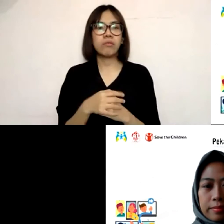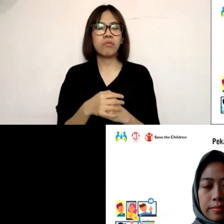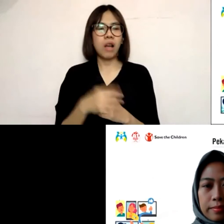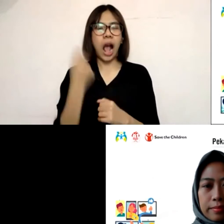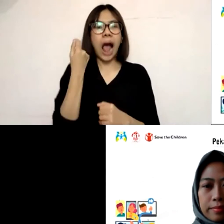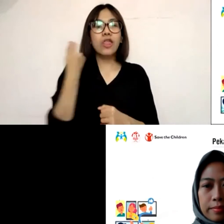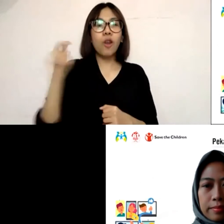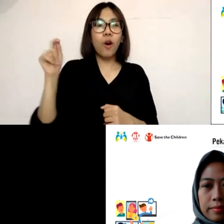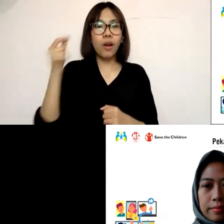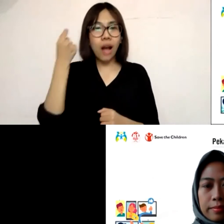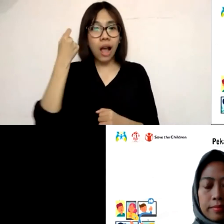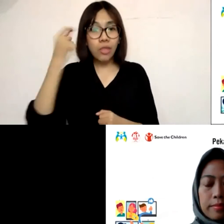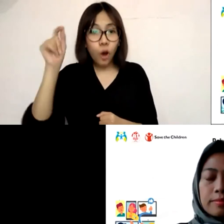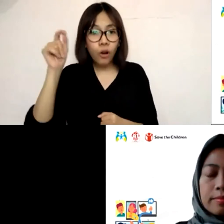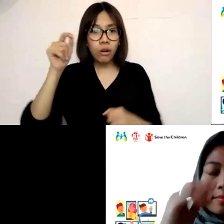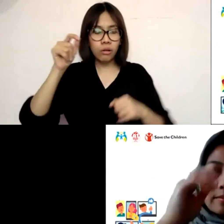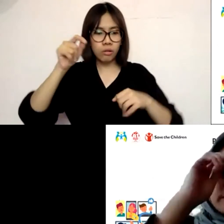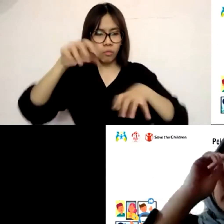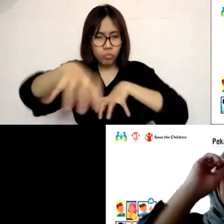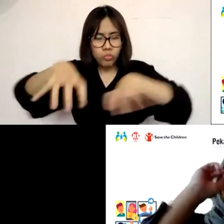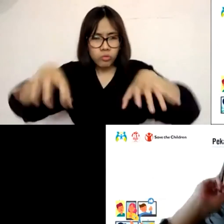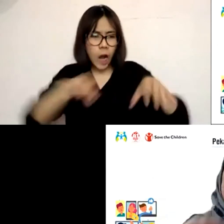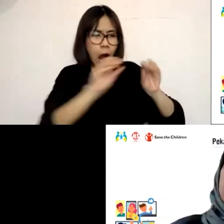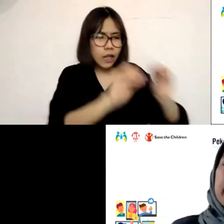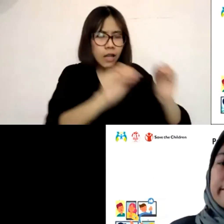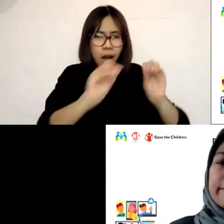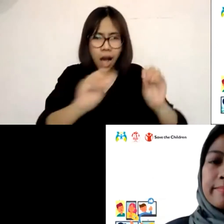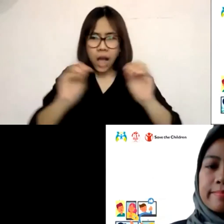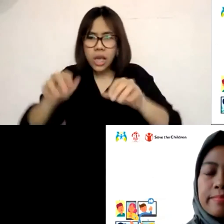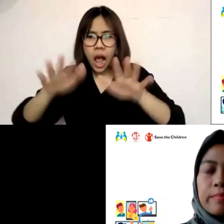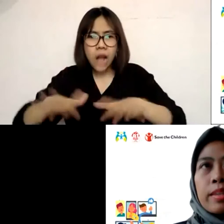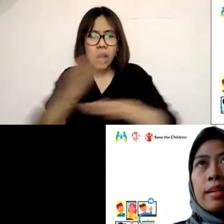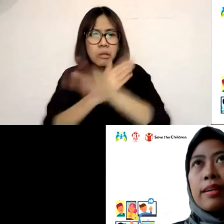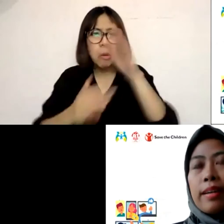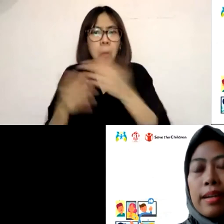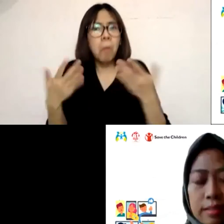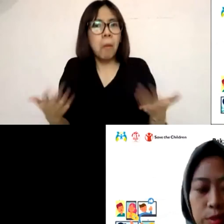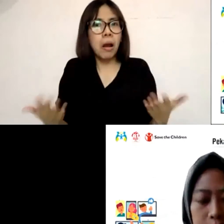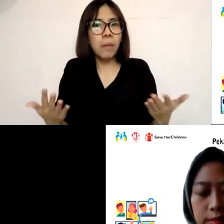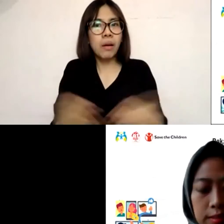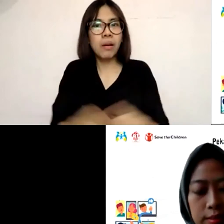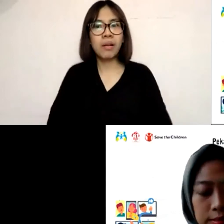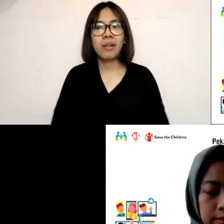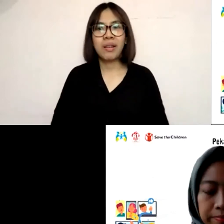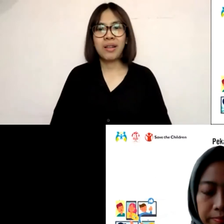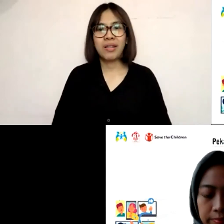memberikan ruang pengembangan keterampilan buat anak-anak disabilitas? Ya, jadi